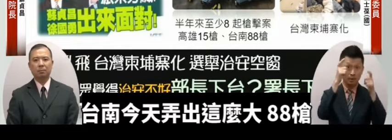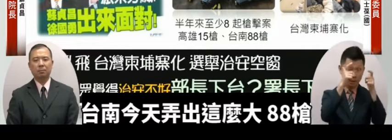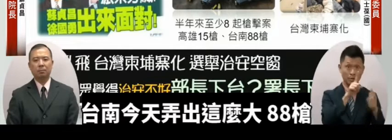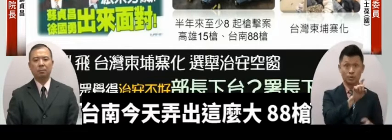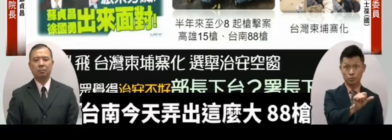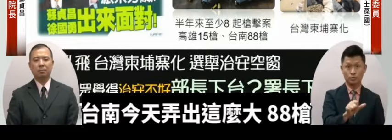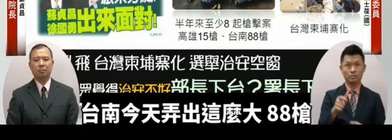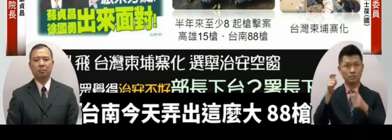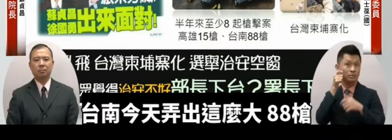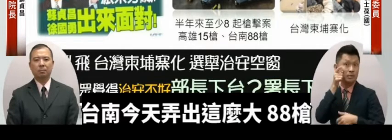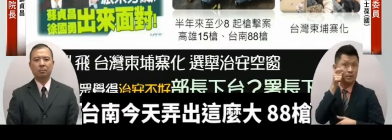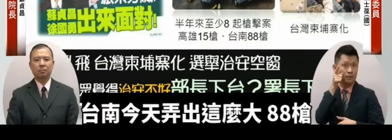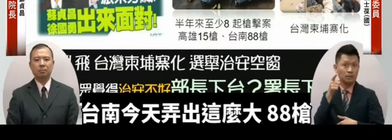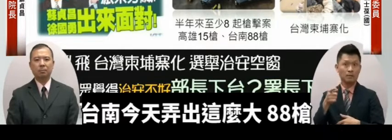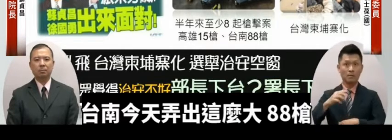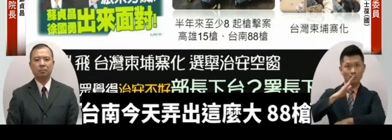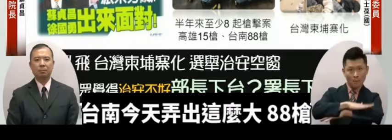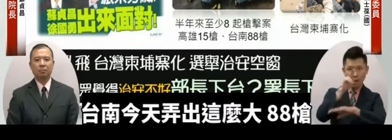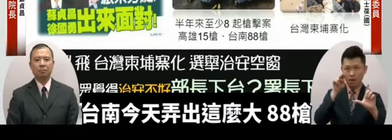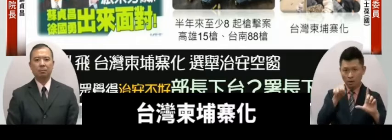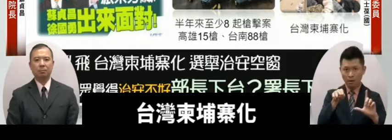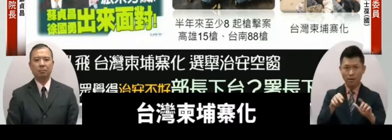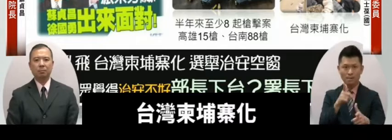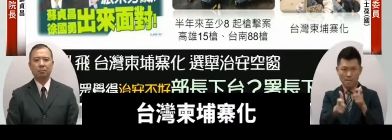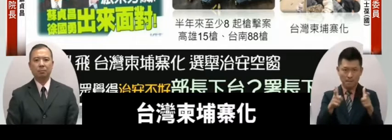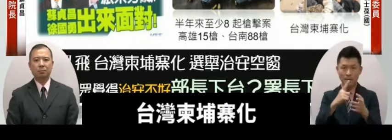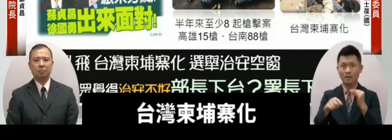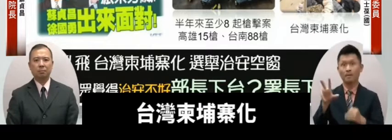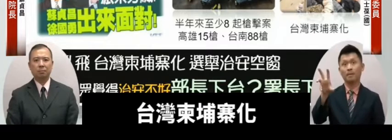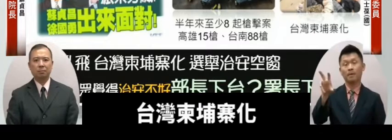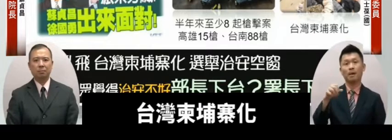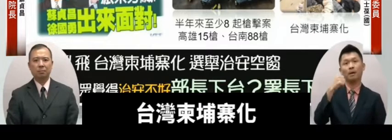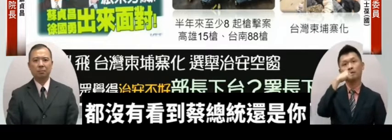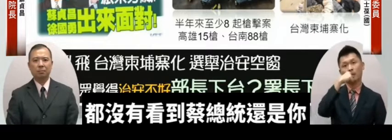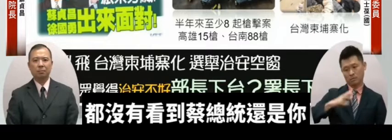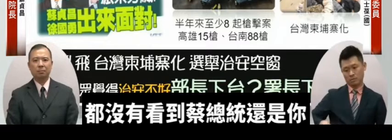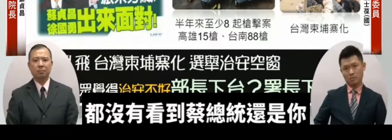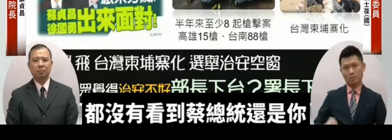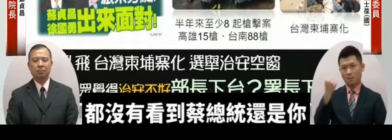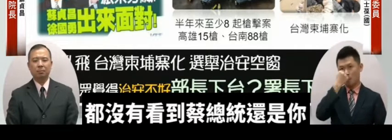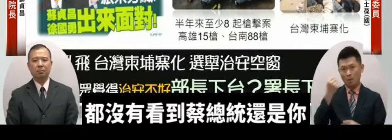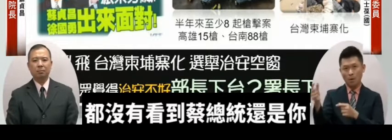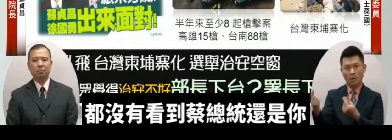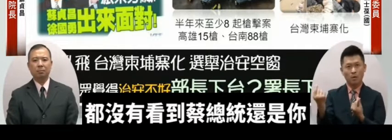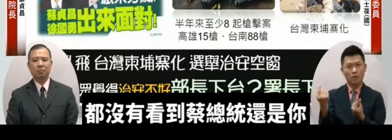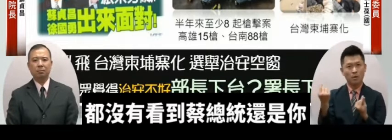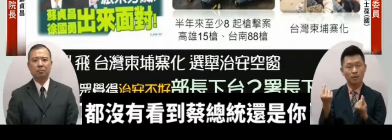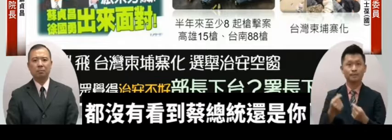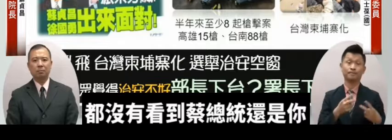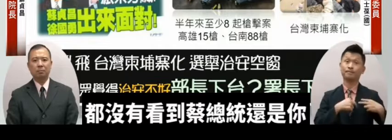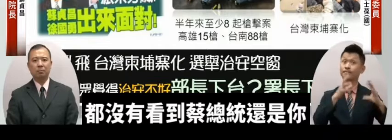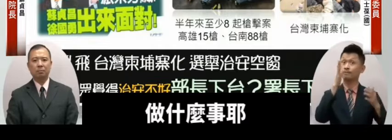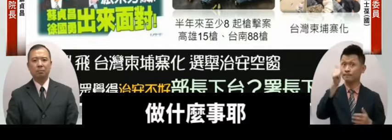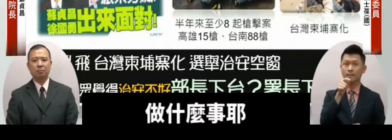南今天去不说这打兵88枪，台湾柬埔寨话。哎、欸，都没有看到蔡总统还你